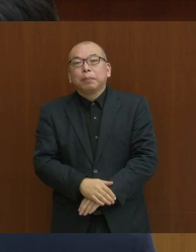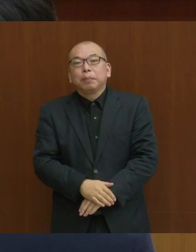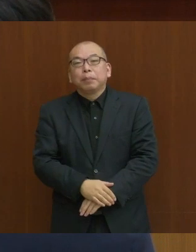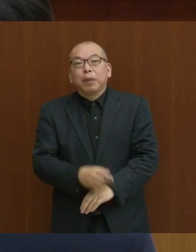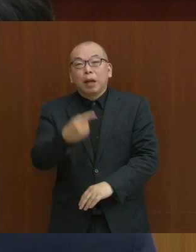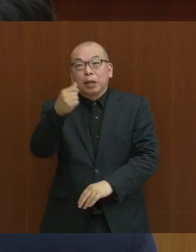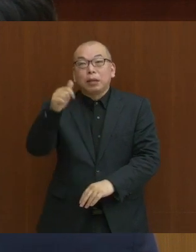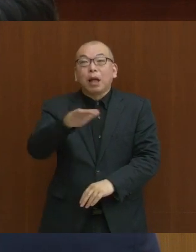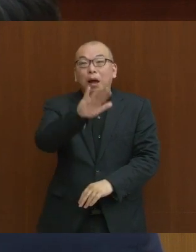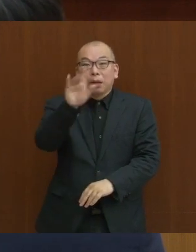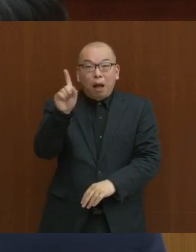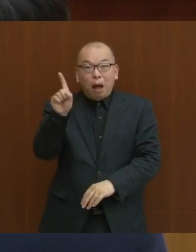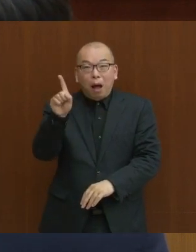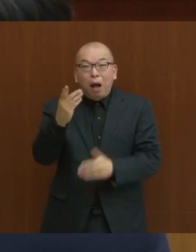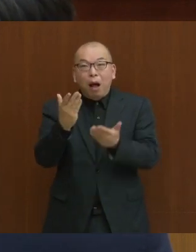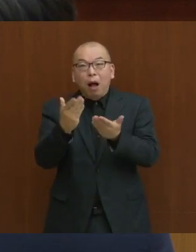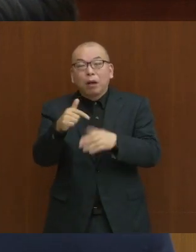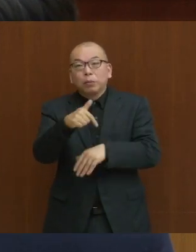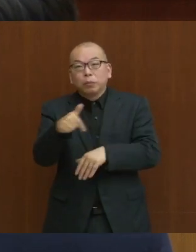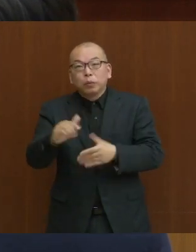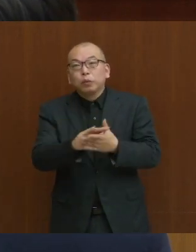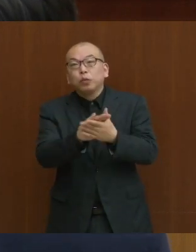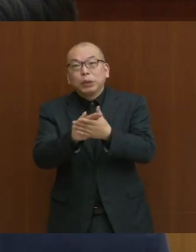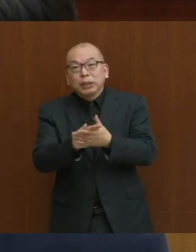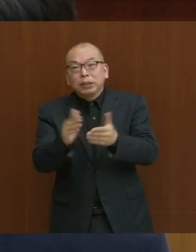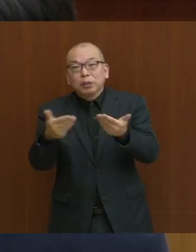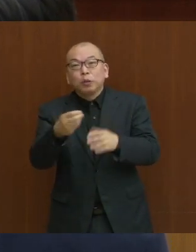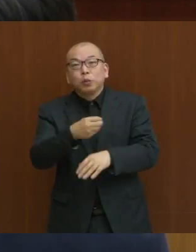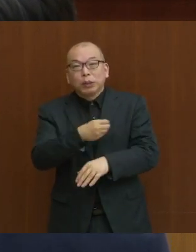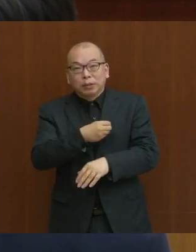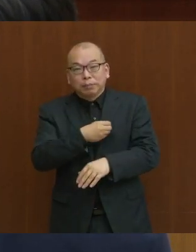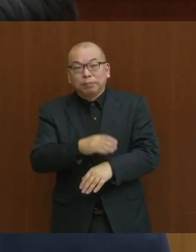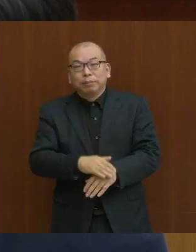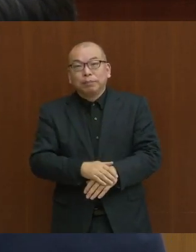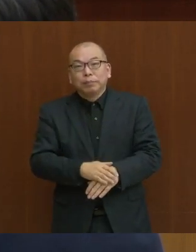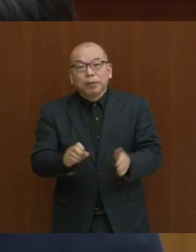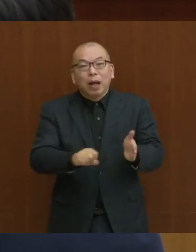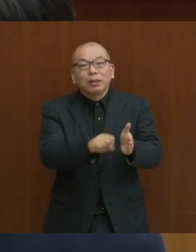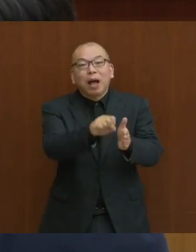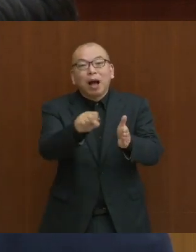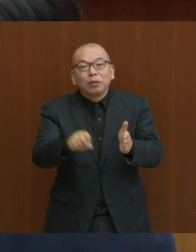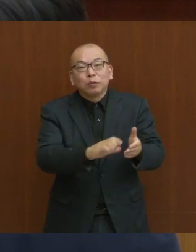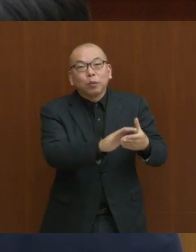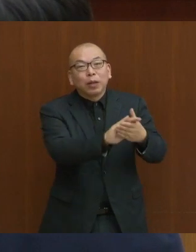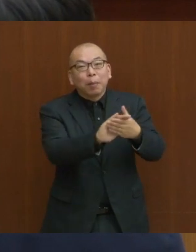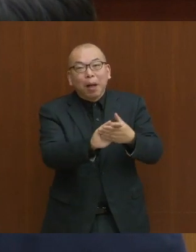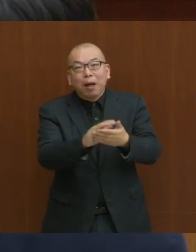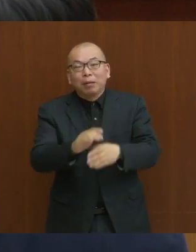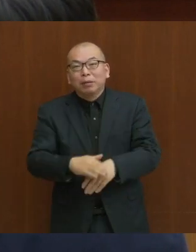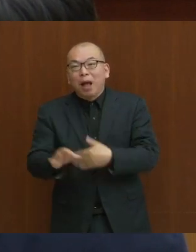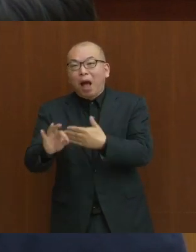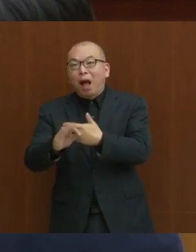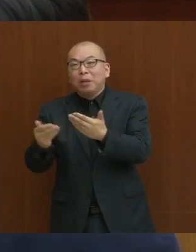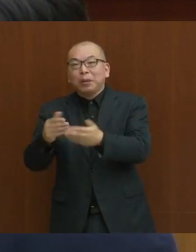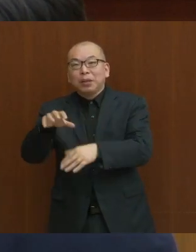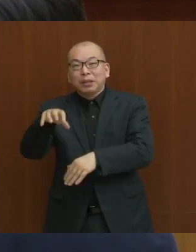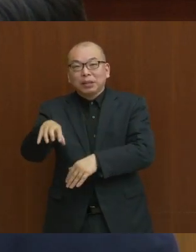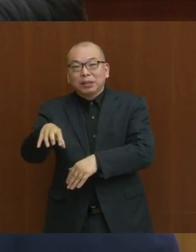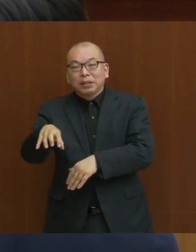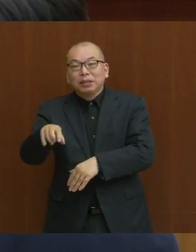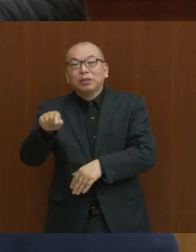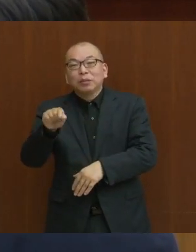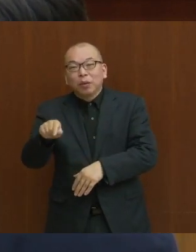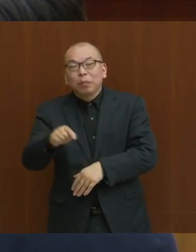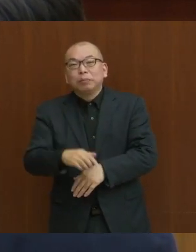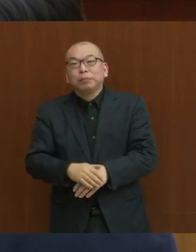先生方、学部の友人、職員の皆様、サークルの仲間、アルバイト先の方々、